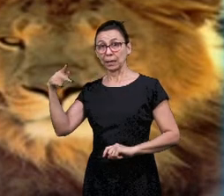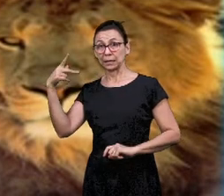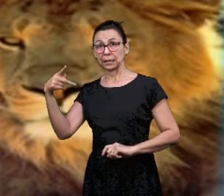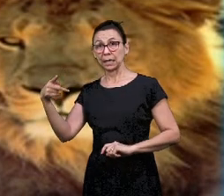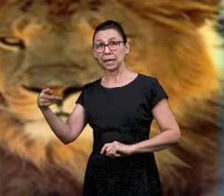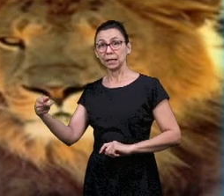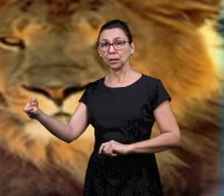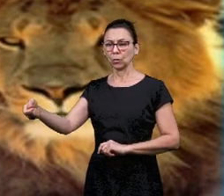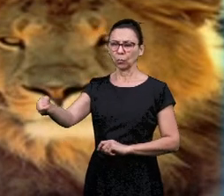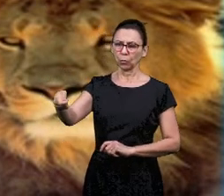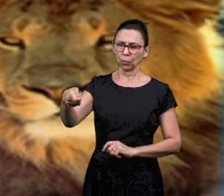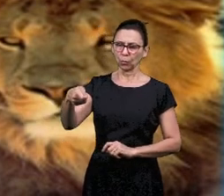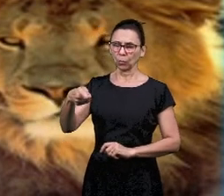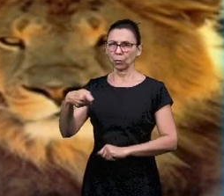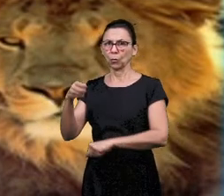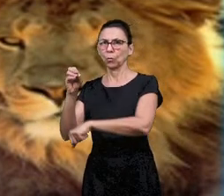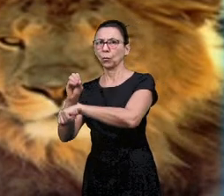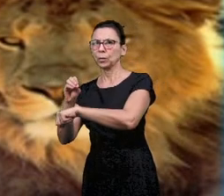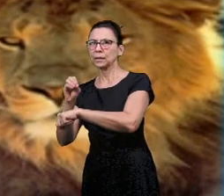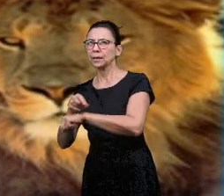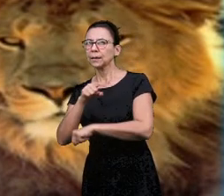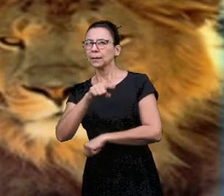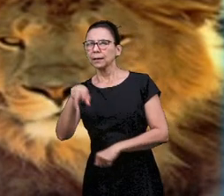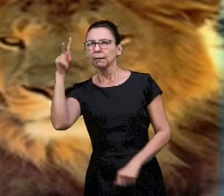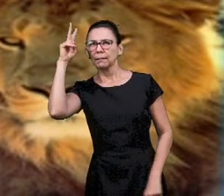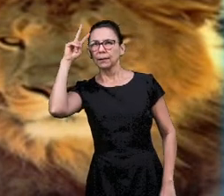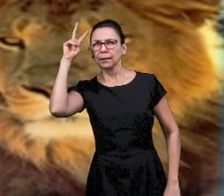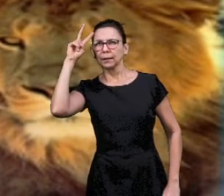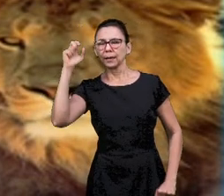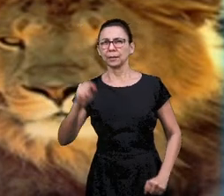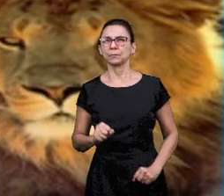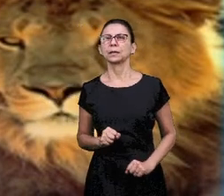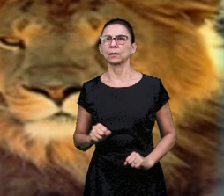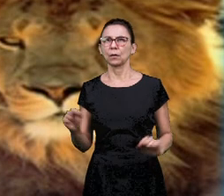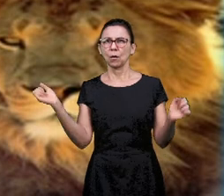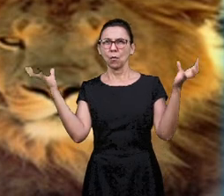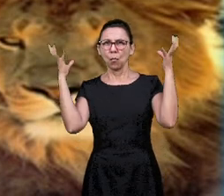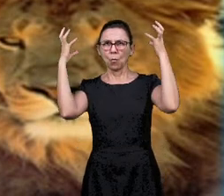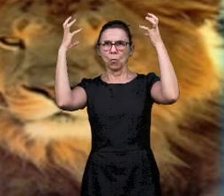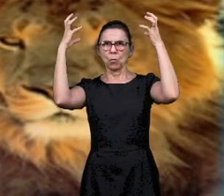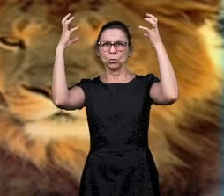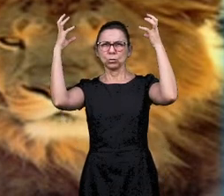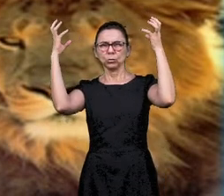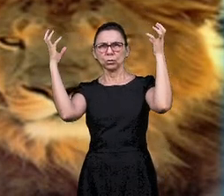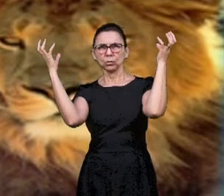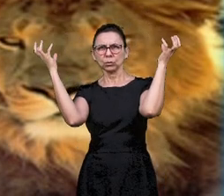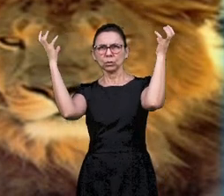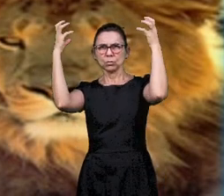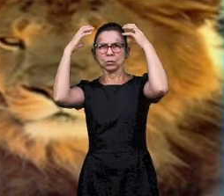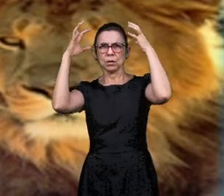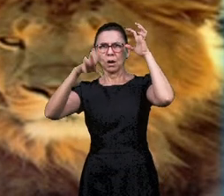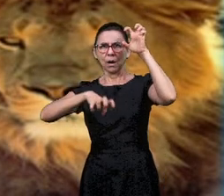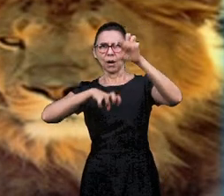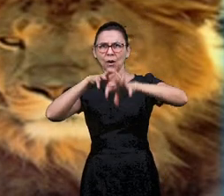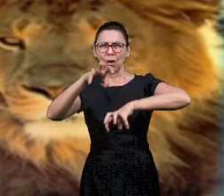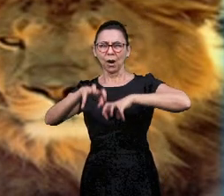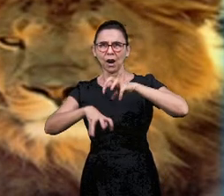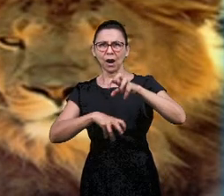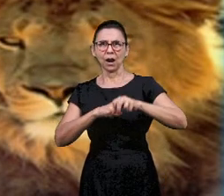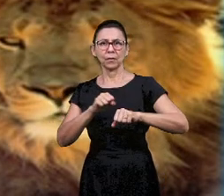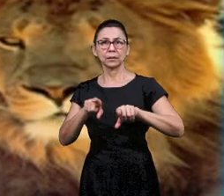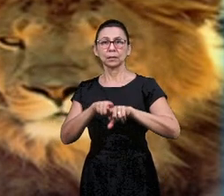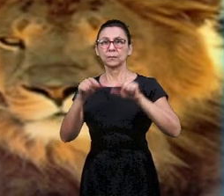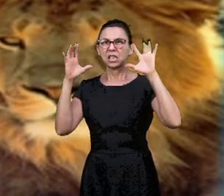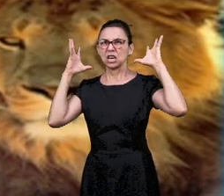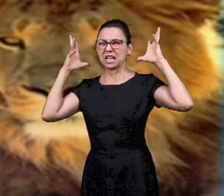rappelez, quand un ours est venu, un lion, attaquer les brebis, David les a défendus. David,